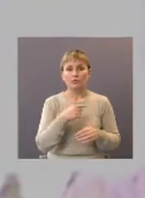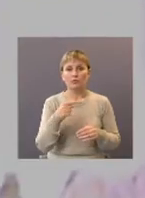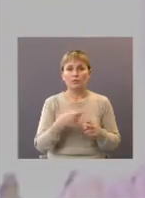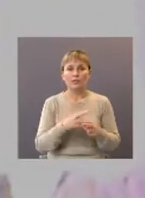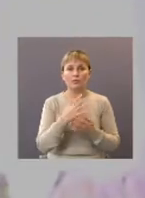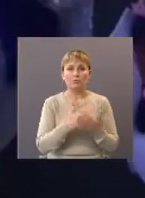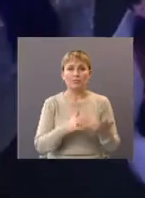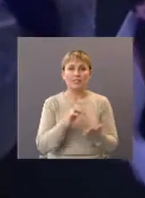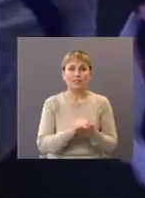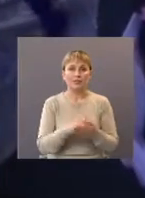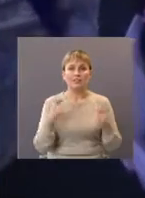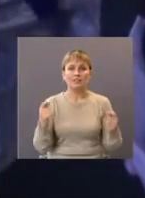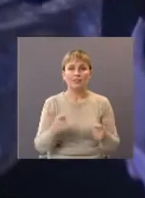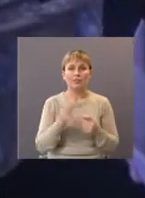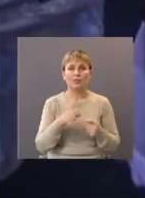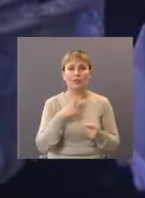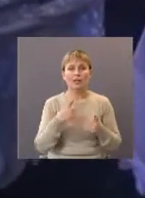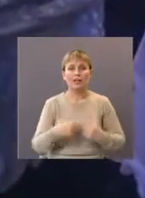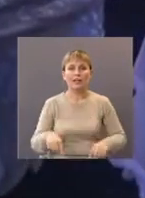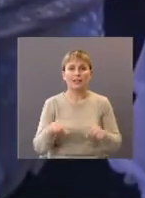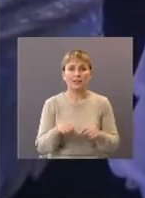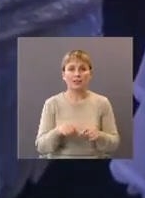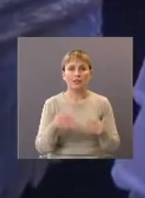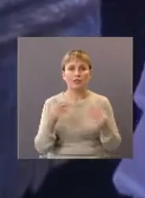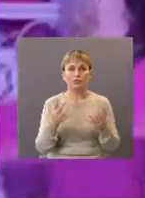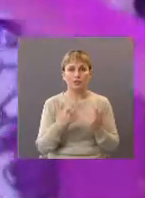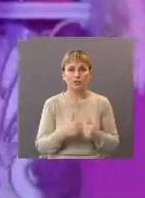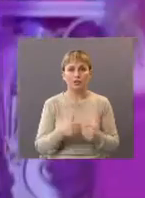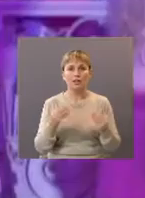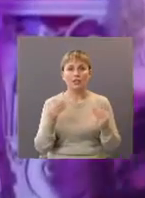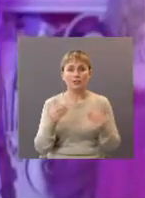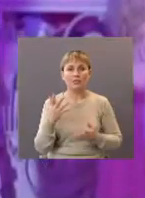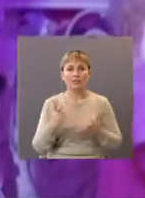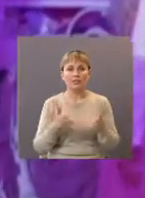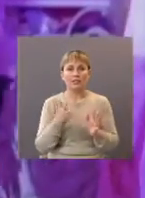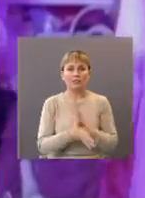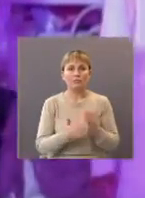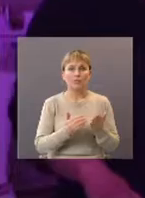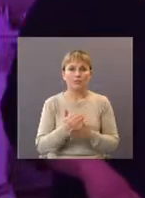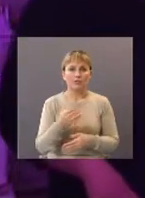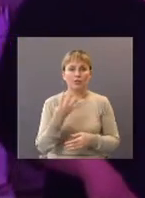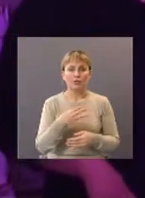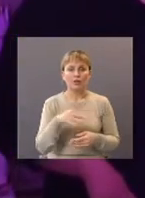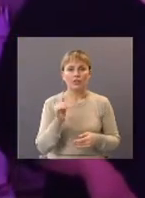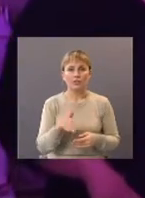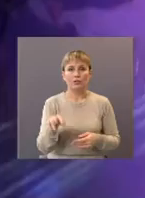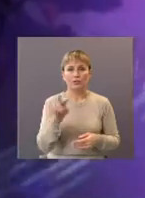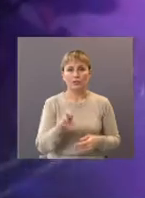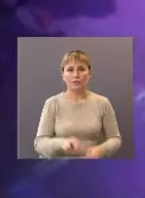этом списке занимают свадьбы. Как говорят организаторы, торжество считается роскошным, если затраты превышают 40 тысяч